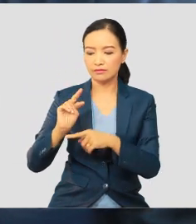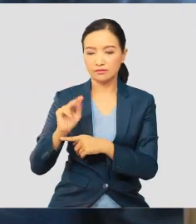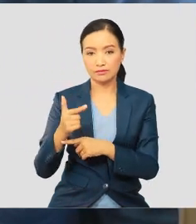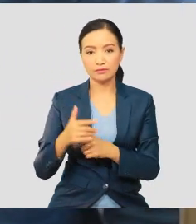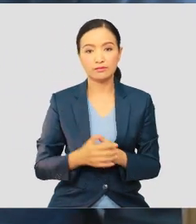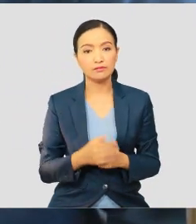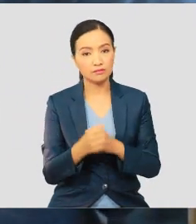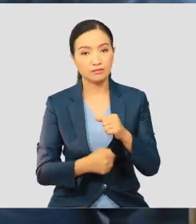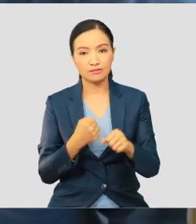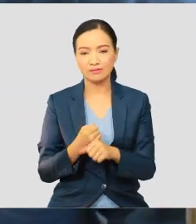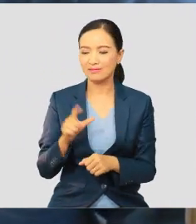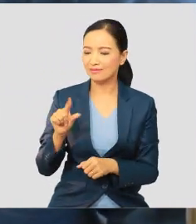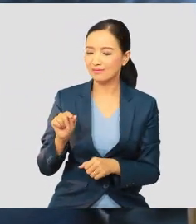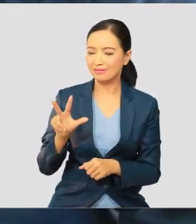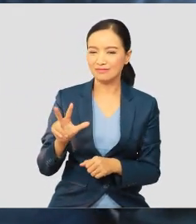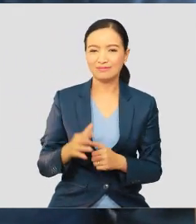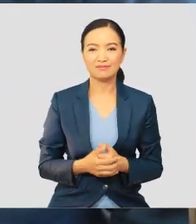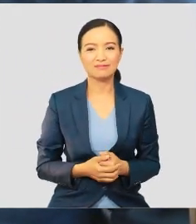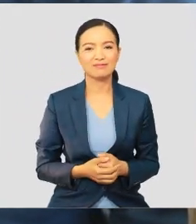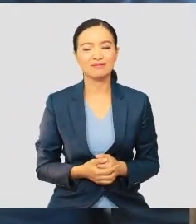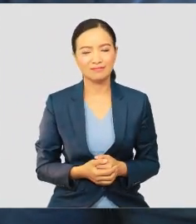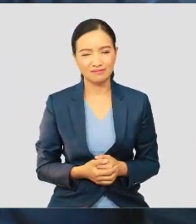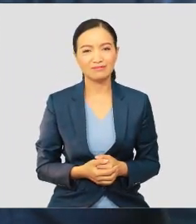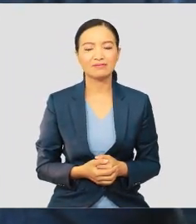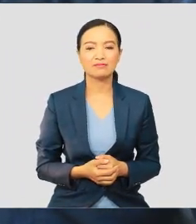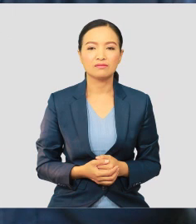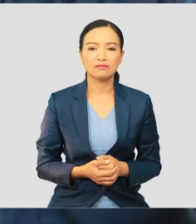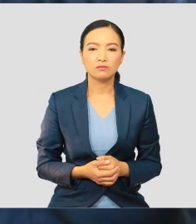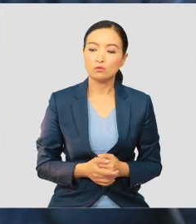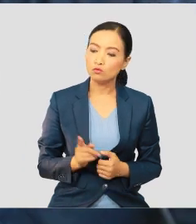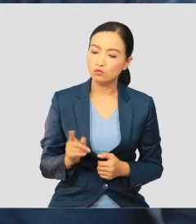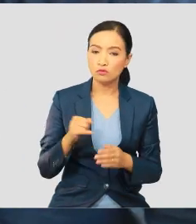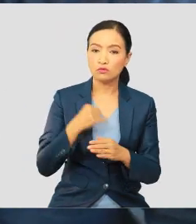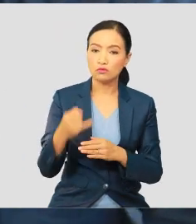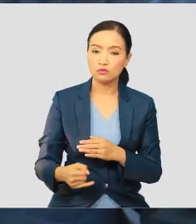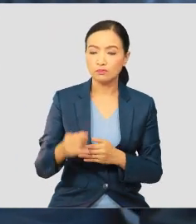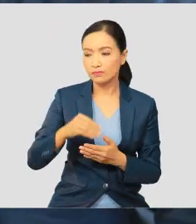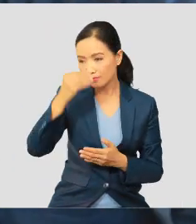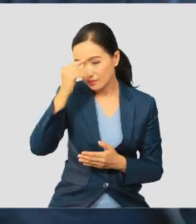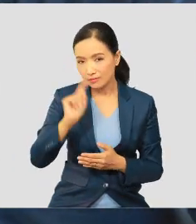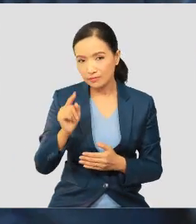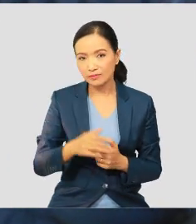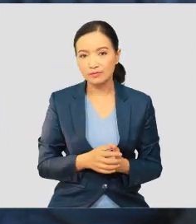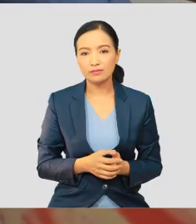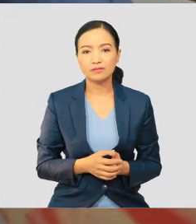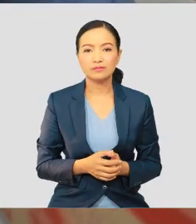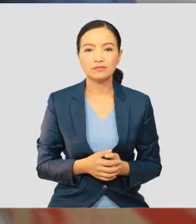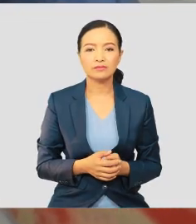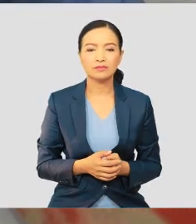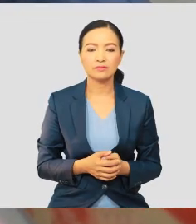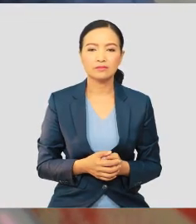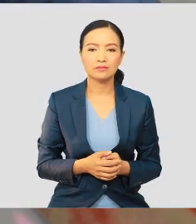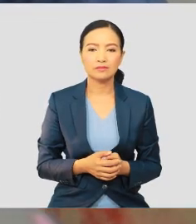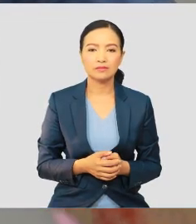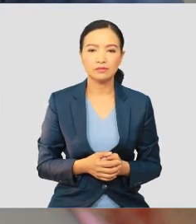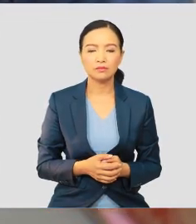นิ้งอายุเท่าไหร่แล้วครับ อายุ23ปีค่ะ 23ปีนิ้งจบการศึกษาที่ไหนครับ จบจากพั